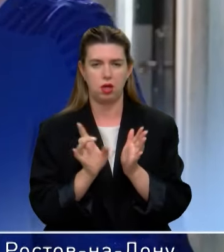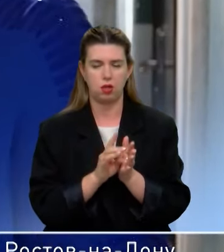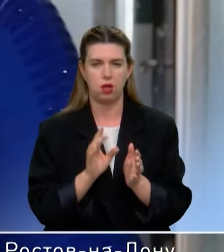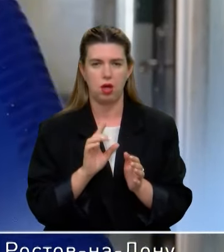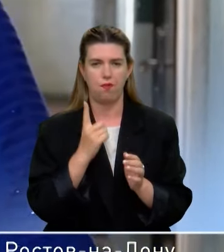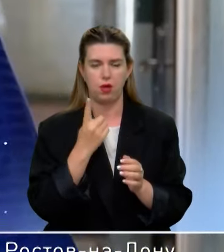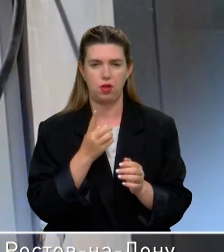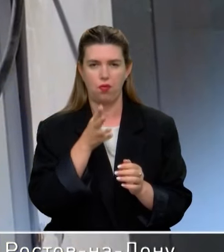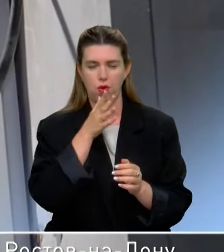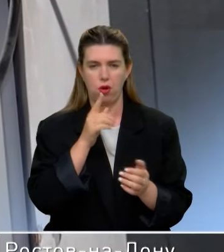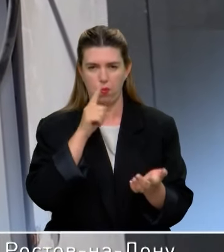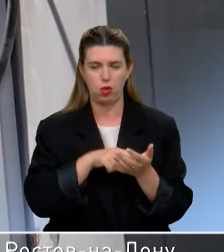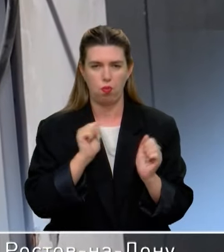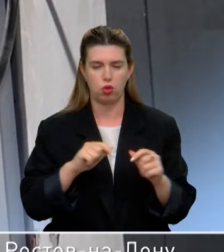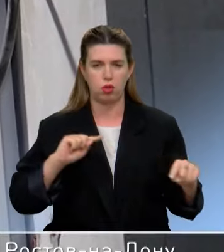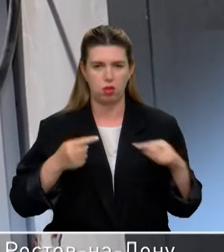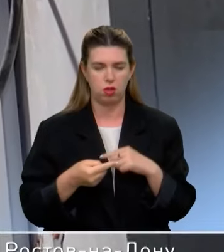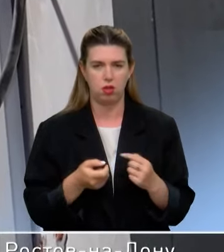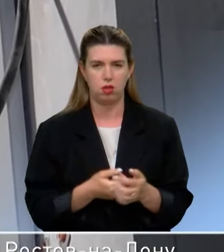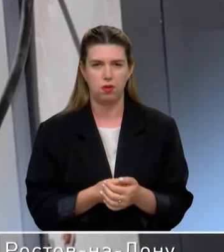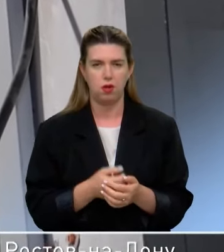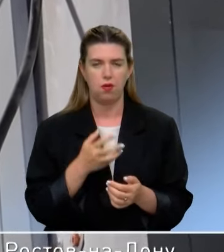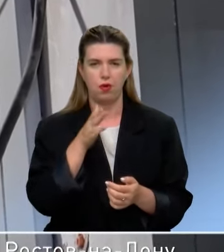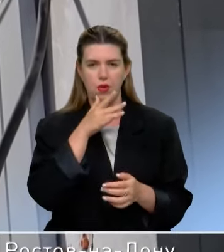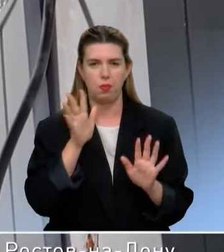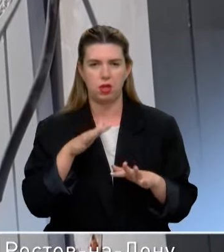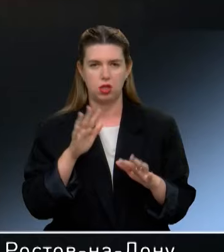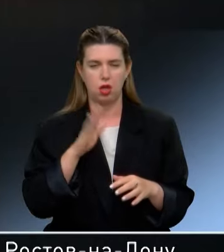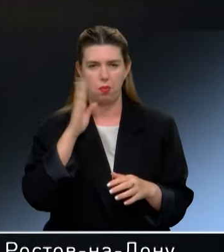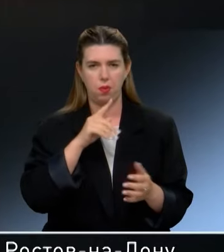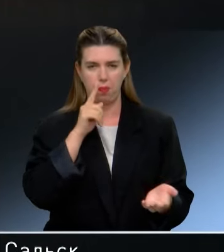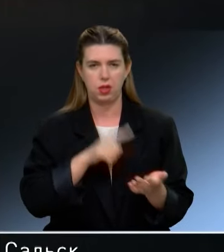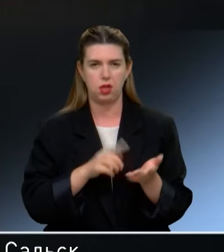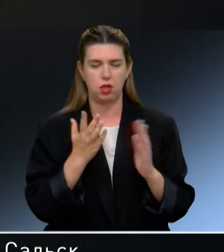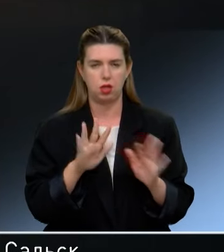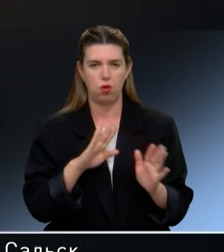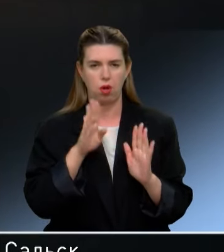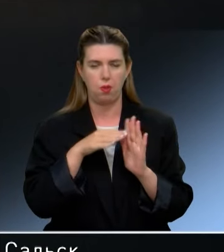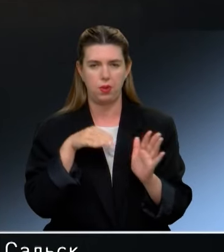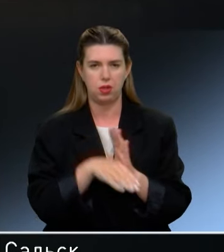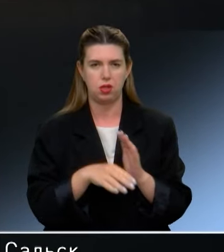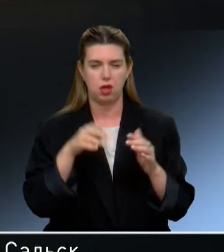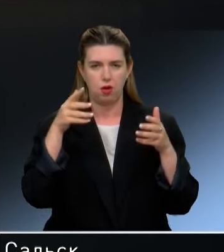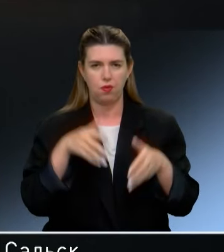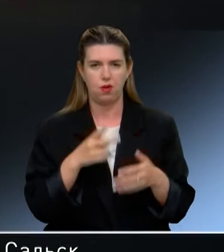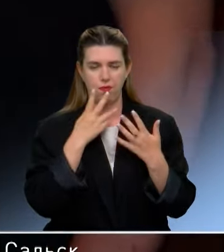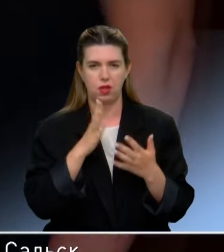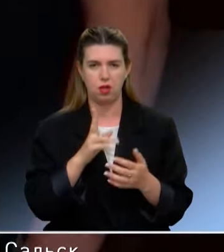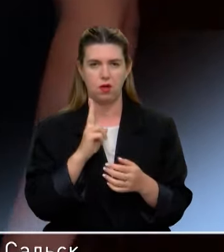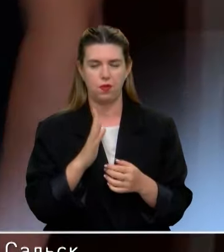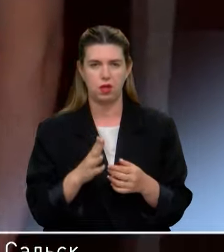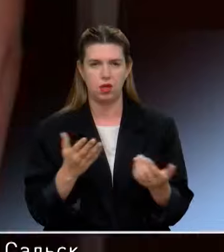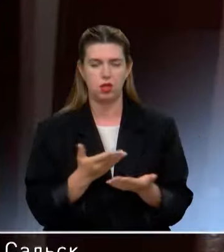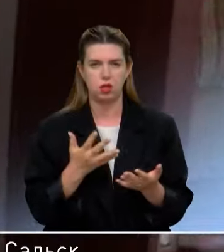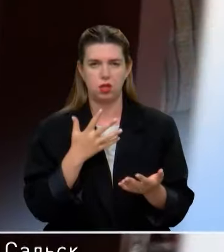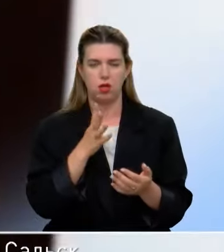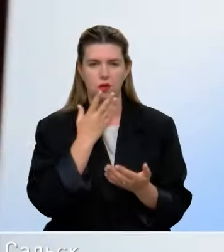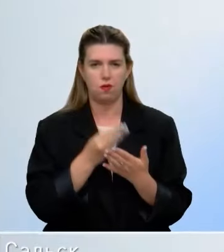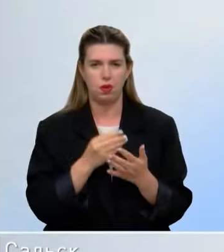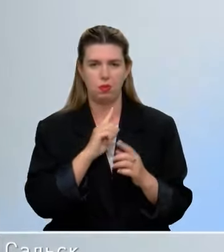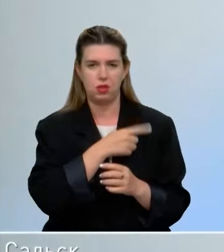прекрасный момент это ВС корот замт во время дожд во поки видны и в квартирах жильцы своими